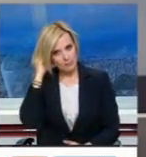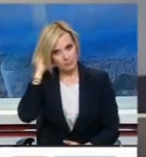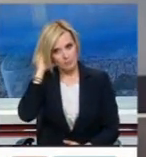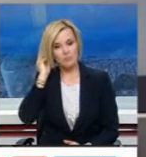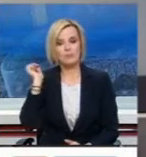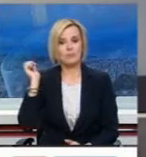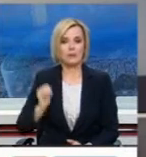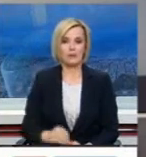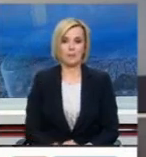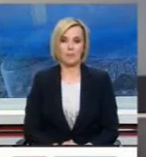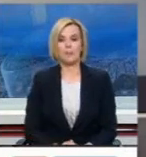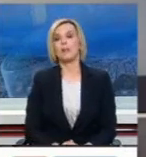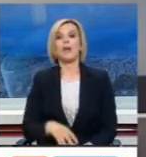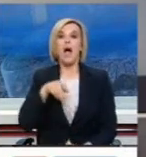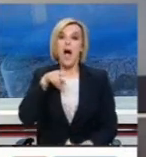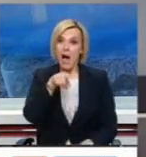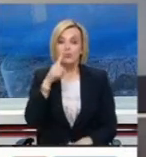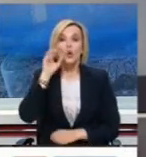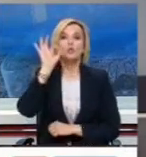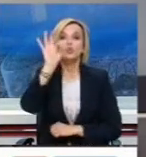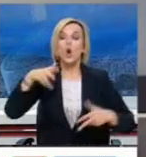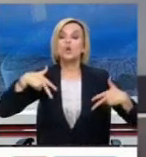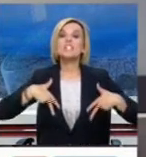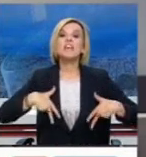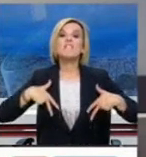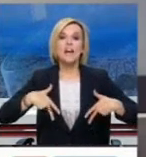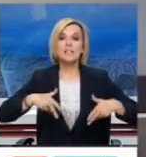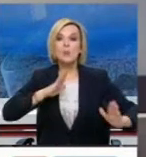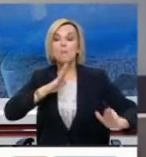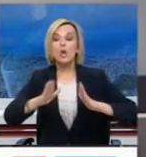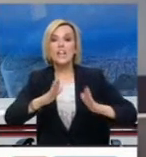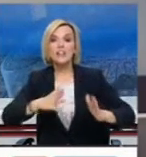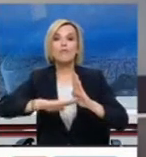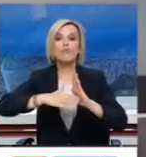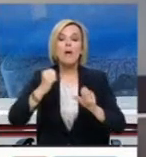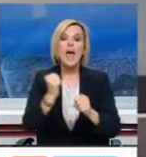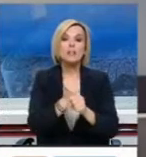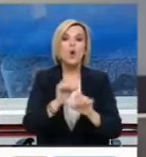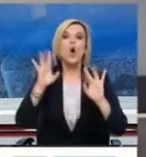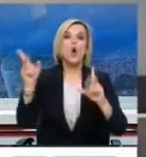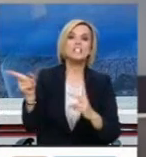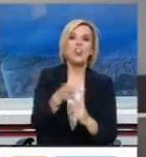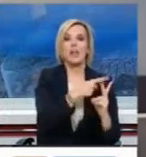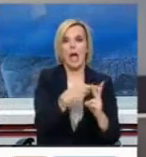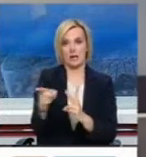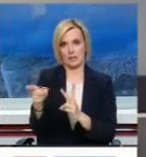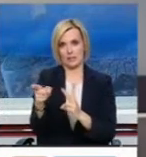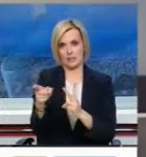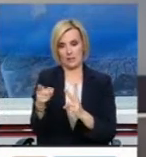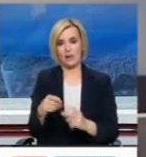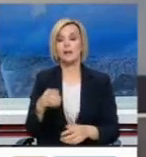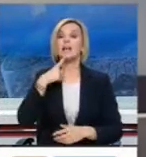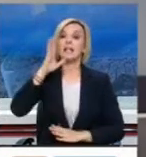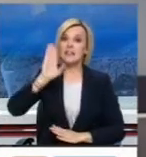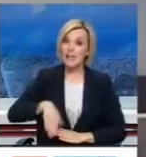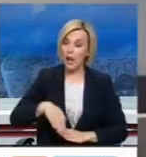το σύνολο του κόσμου της εργασίας χωρίς διακρίσεις και αποκλεισμούς. Και τέλος, το δώρο του Πάσχα που έκανε αναφορά και ο